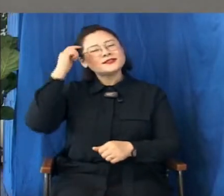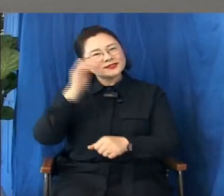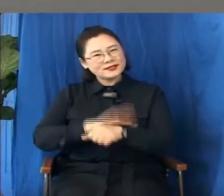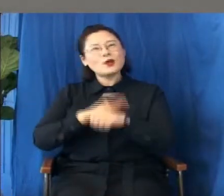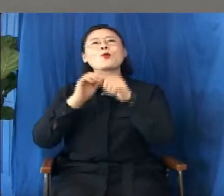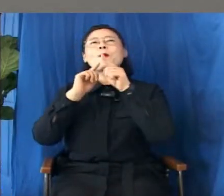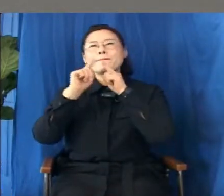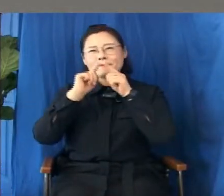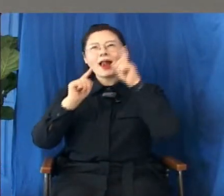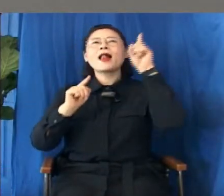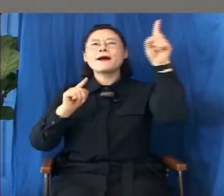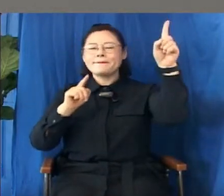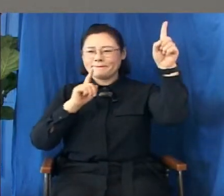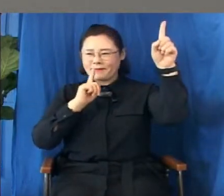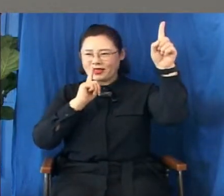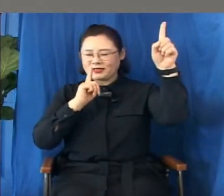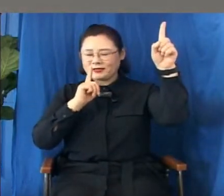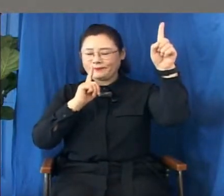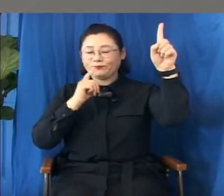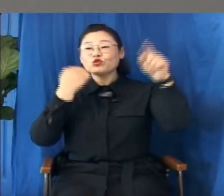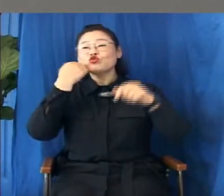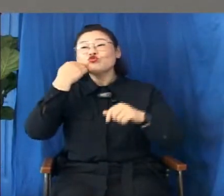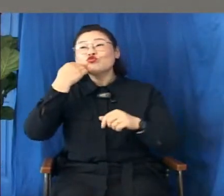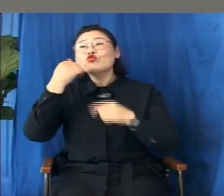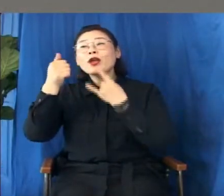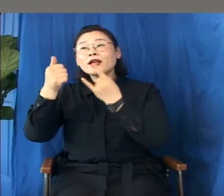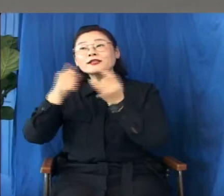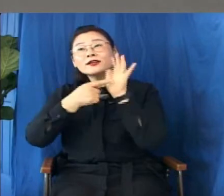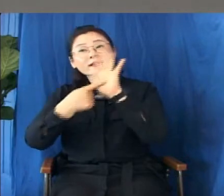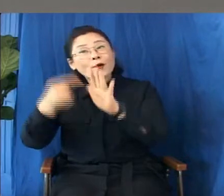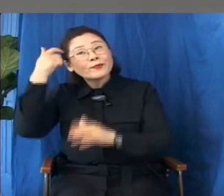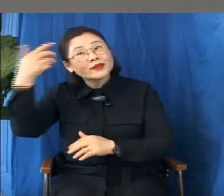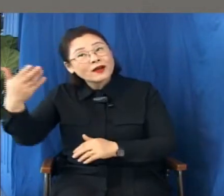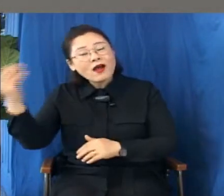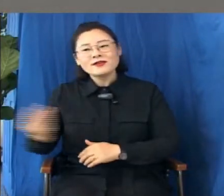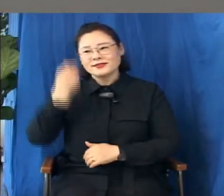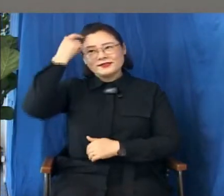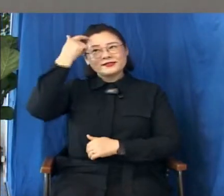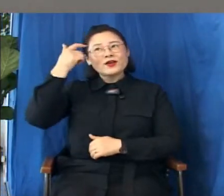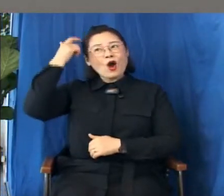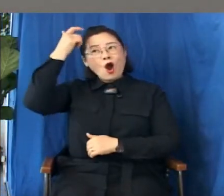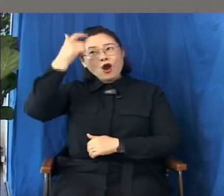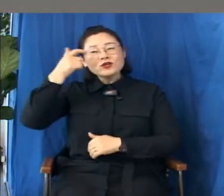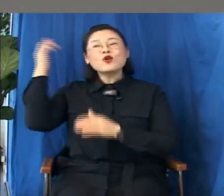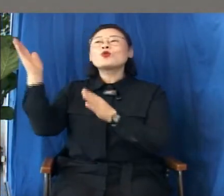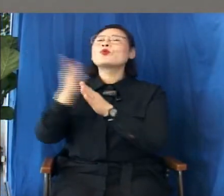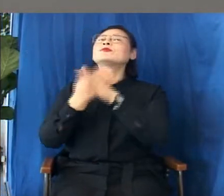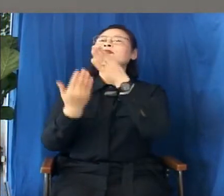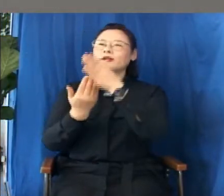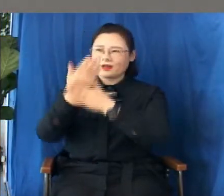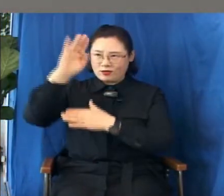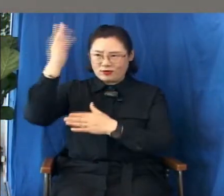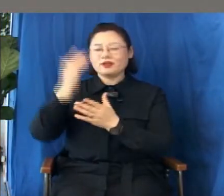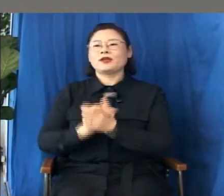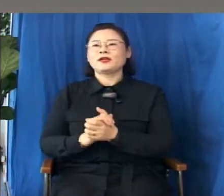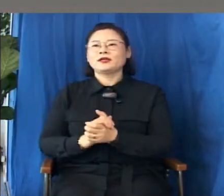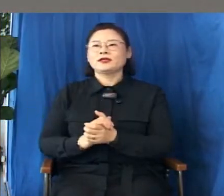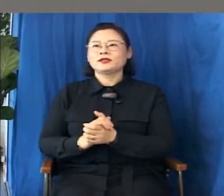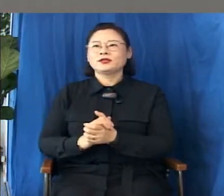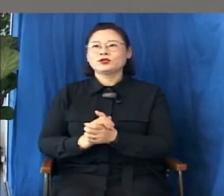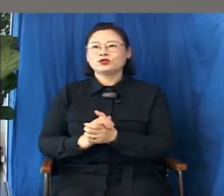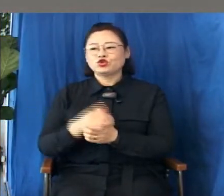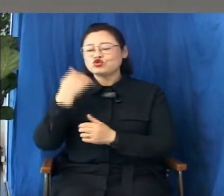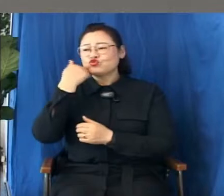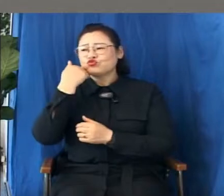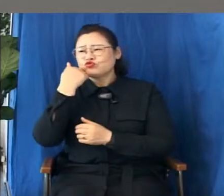한마디. 이게 누구에게서 나옵니까? 성령님으로부터 나옵니다. 이런 지혜는. 그래서 누가